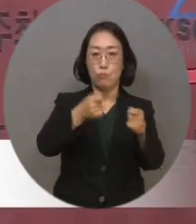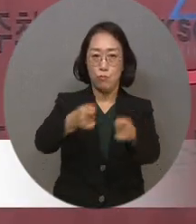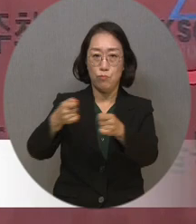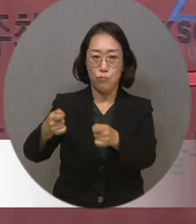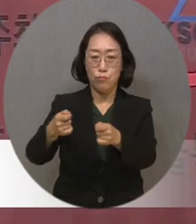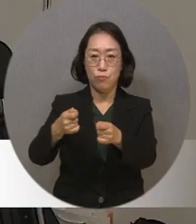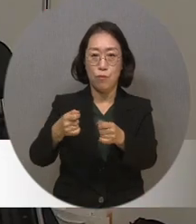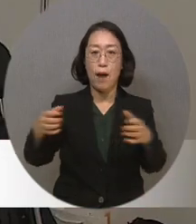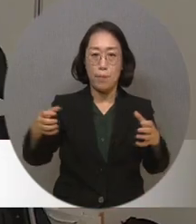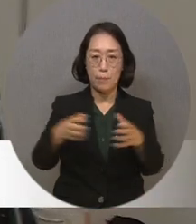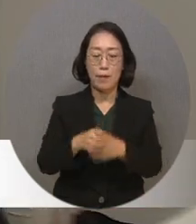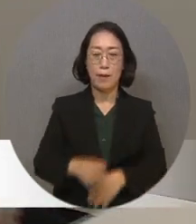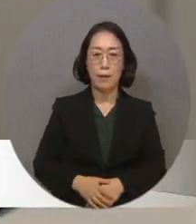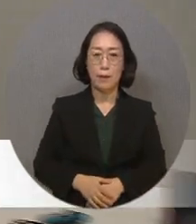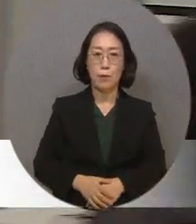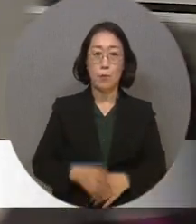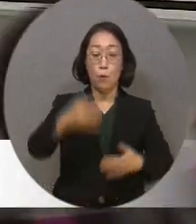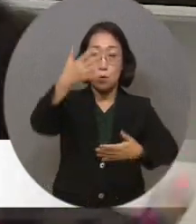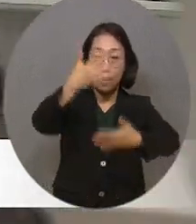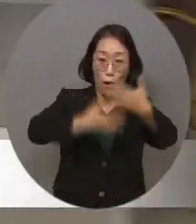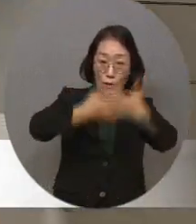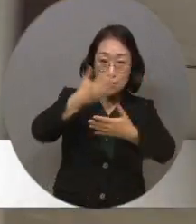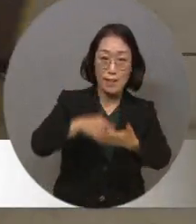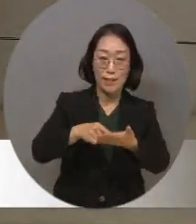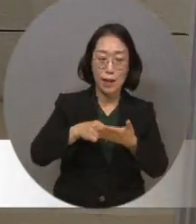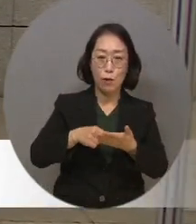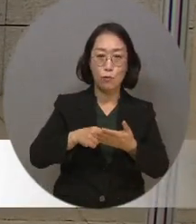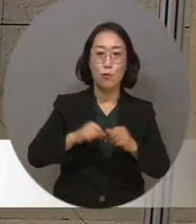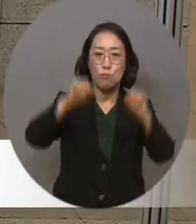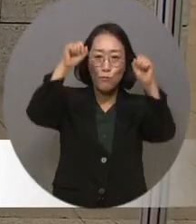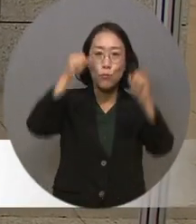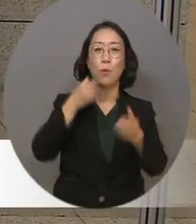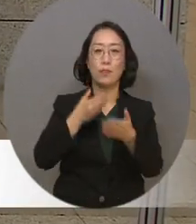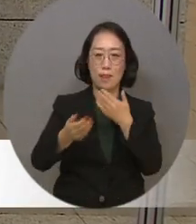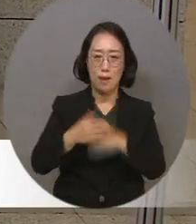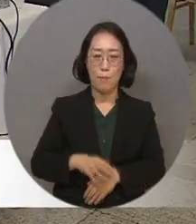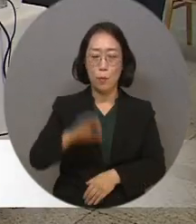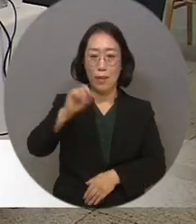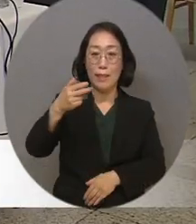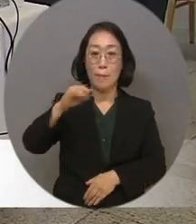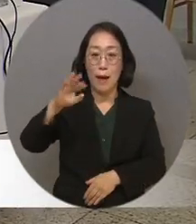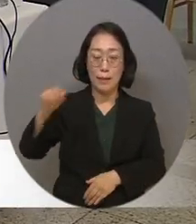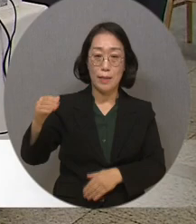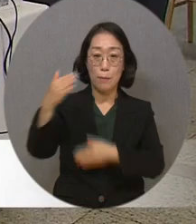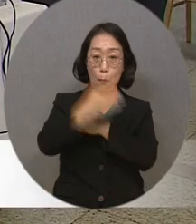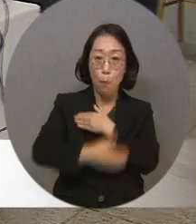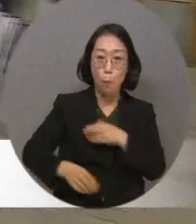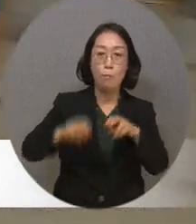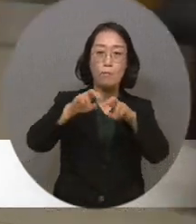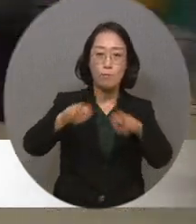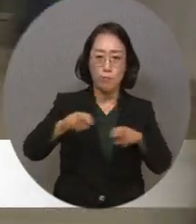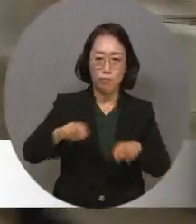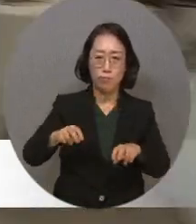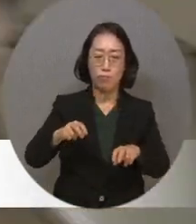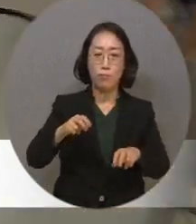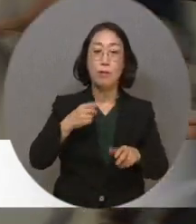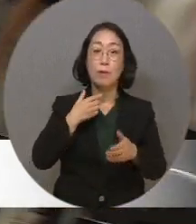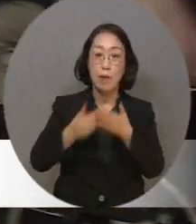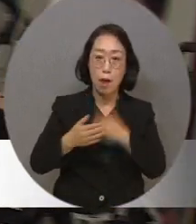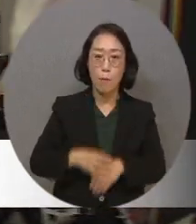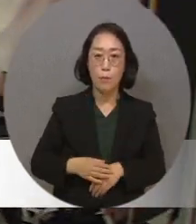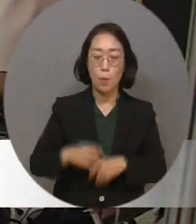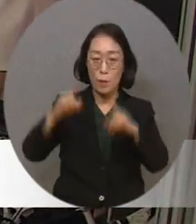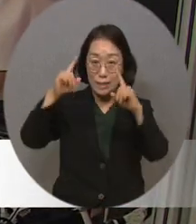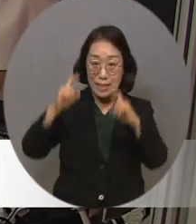이뤄졌습니다. 또 스크린으로 즐기는 스포츠 체험과 인바디를 이용한 체성분 측정 체험, 프로필 사진 촬영